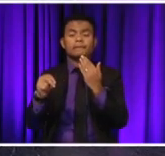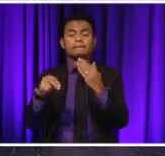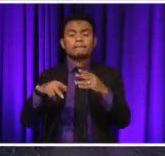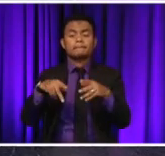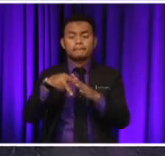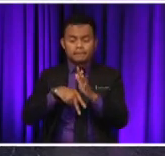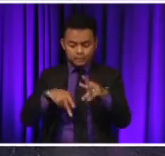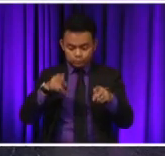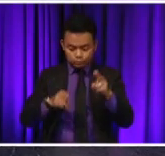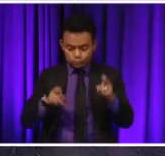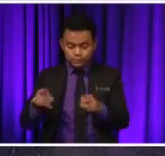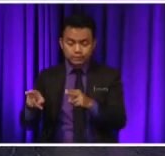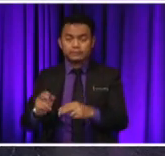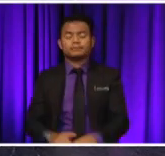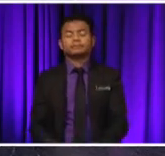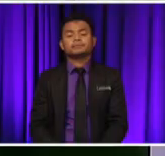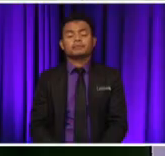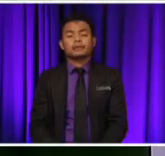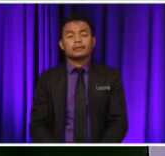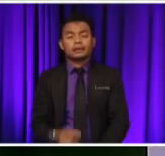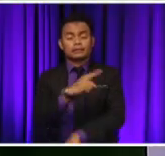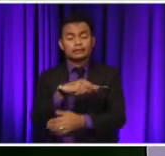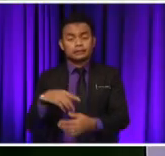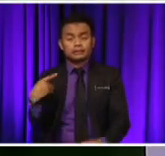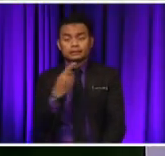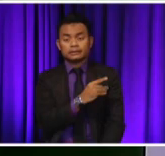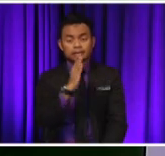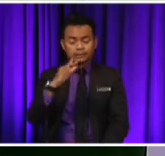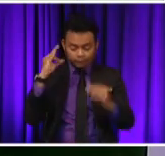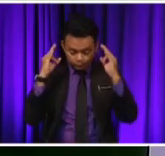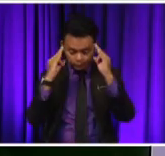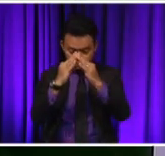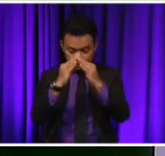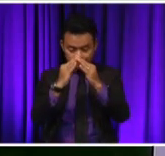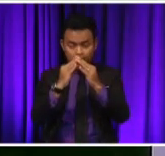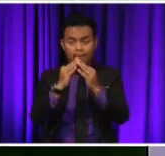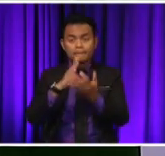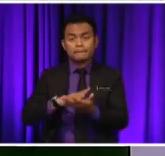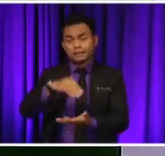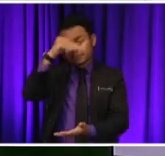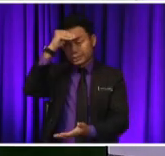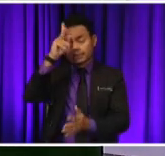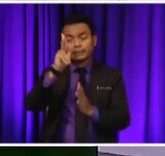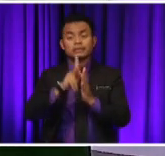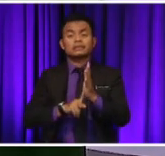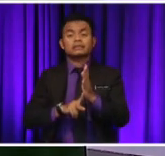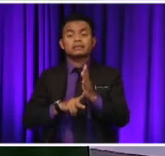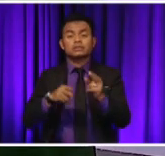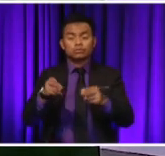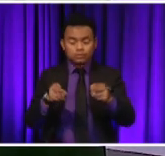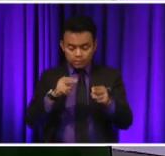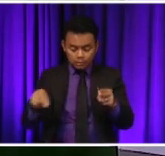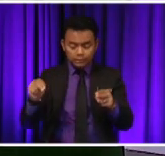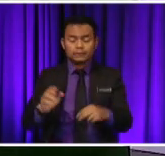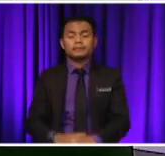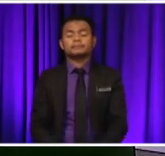sukses pengajian kesawanan yang mana Pertamanya saya ingin Ingatkan lah tentang jenis item